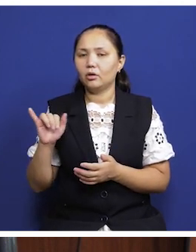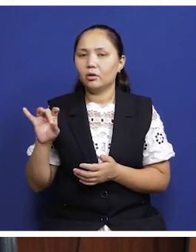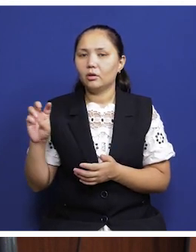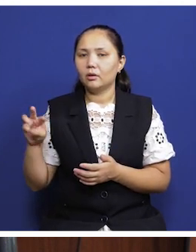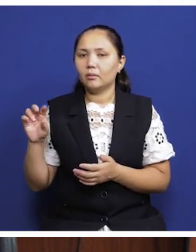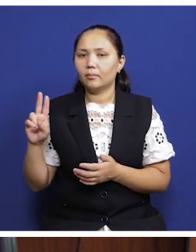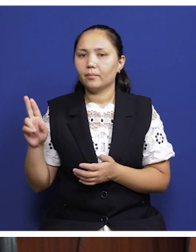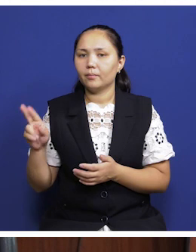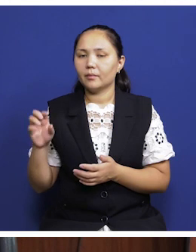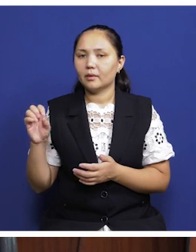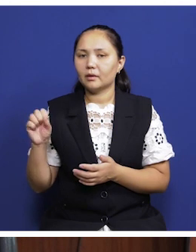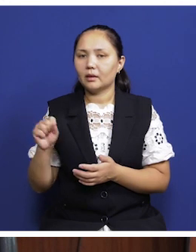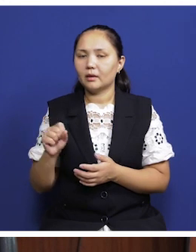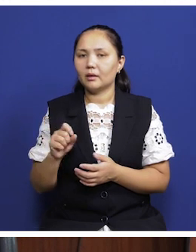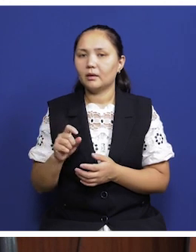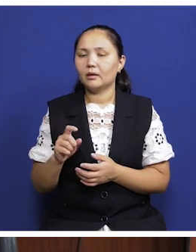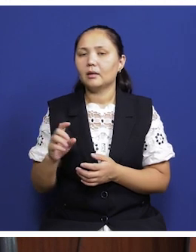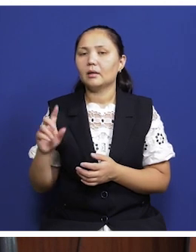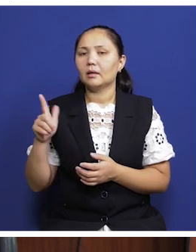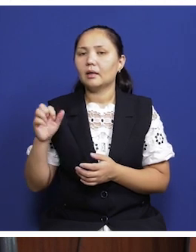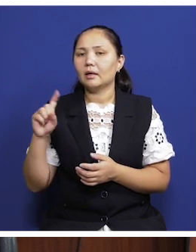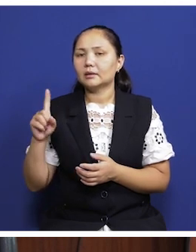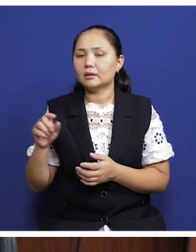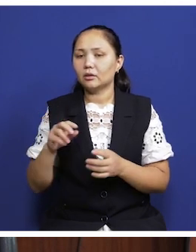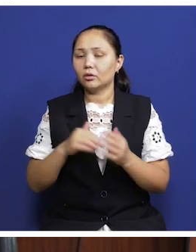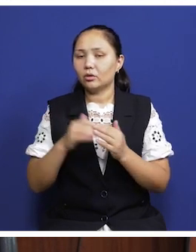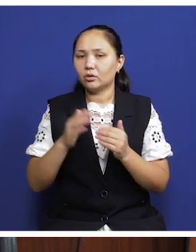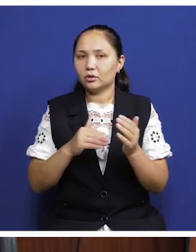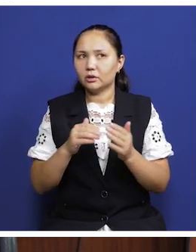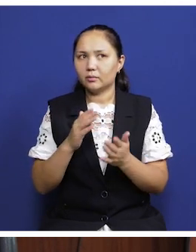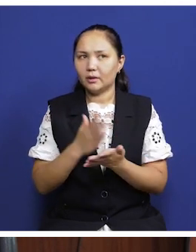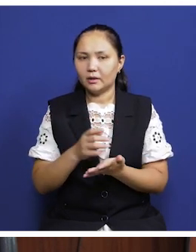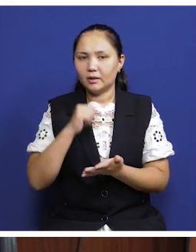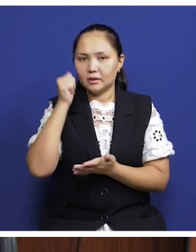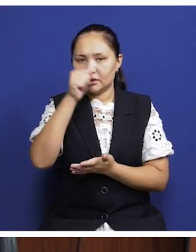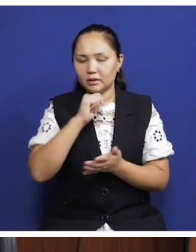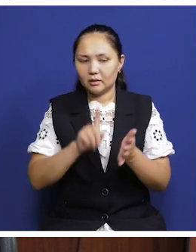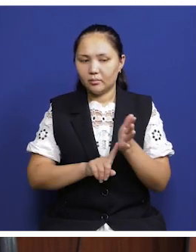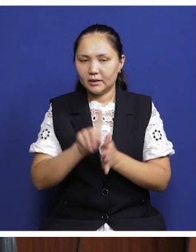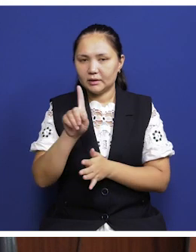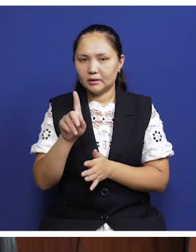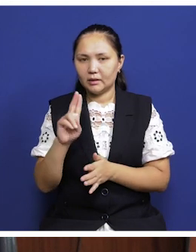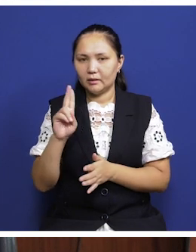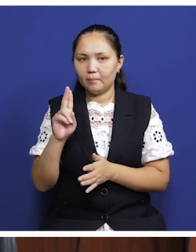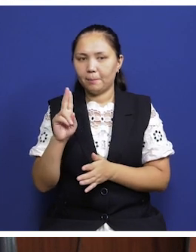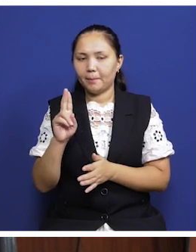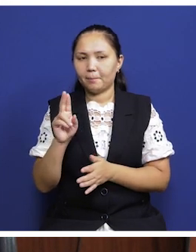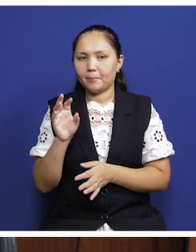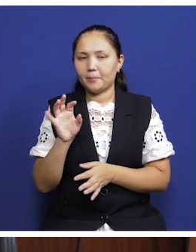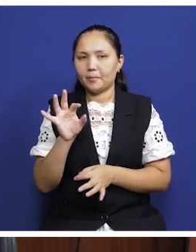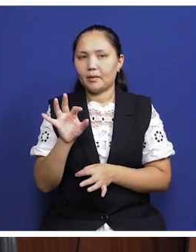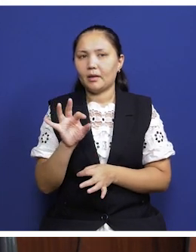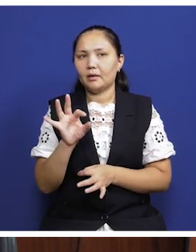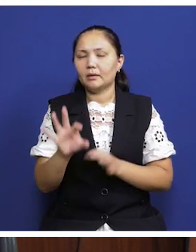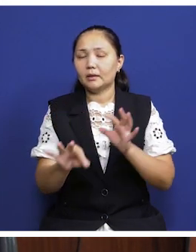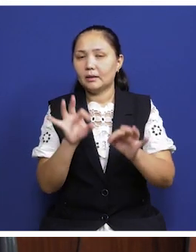кеңістік елді мекеніне газ құрылысы. Осы жылы жылдың басында жаңағы конкурс ойнатылып,